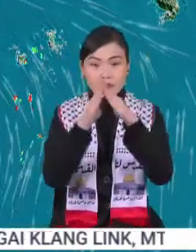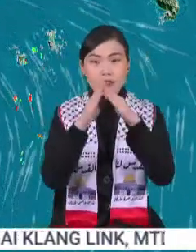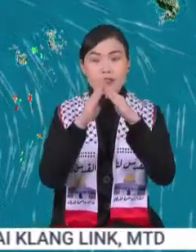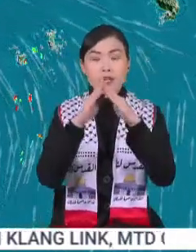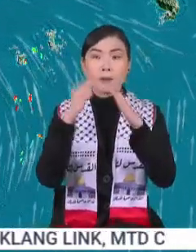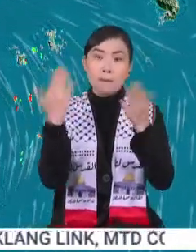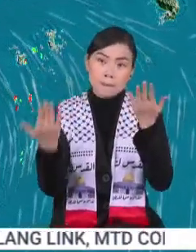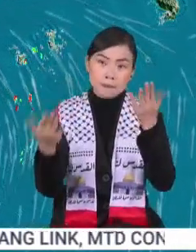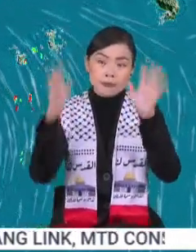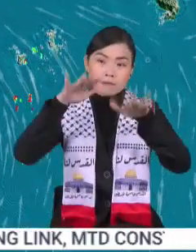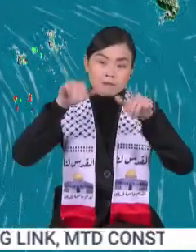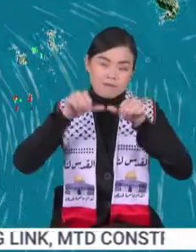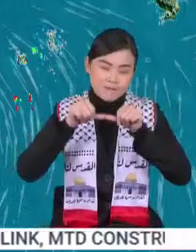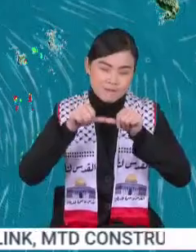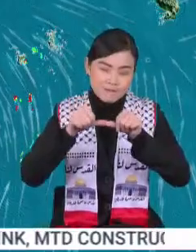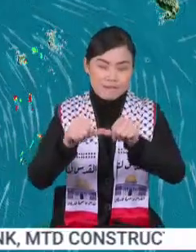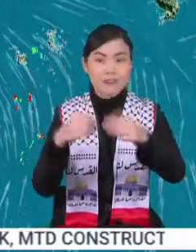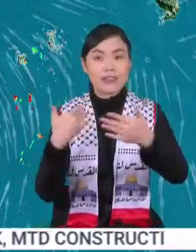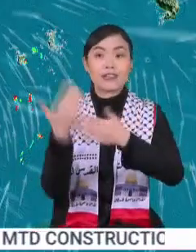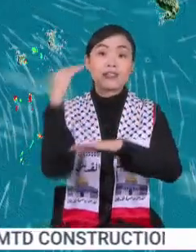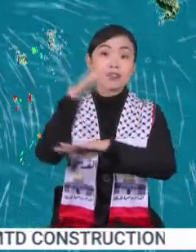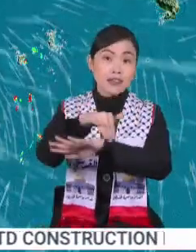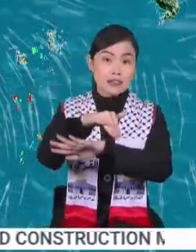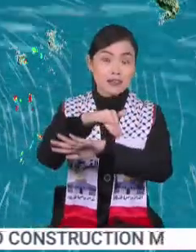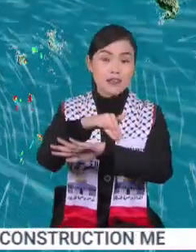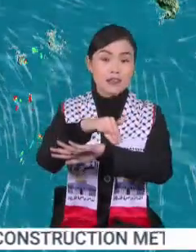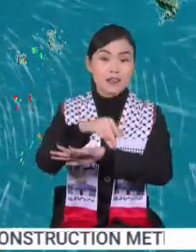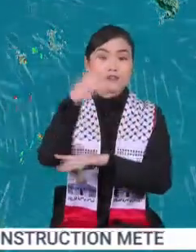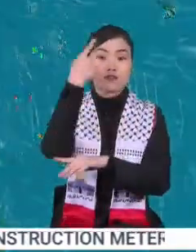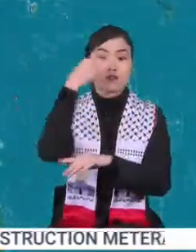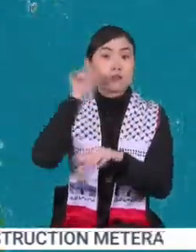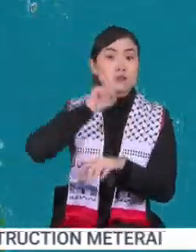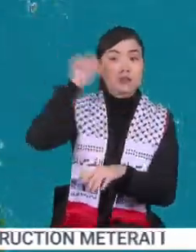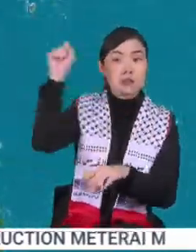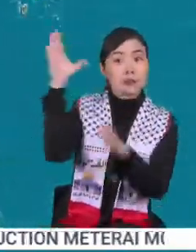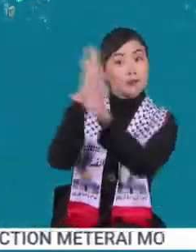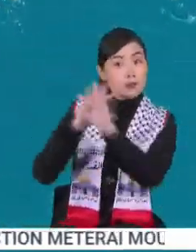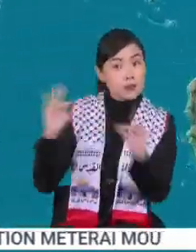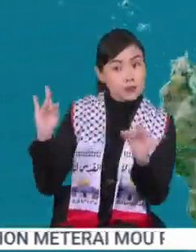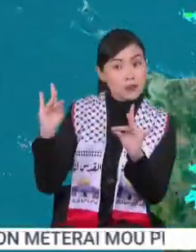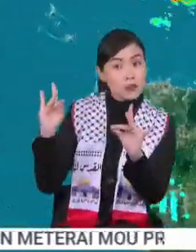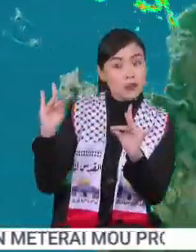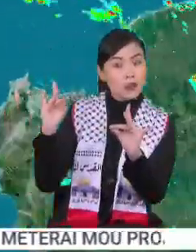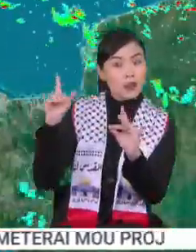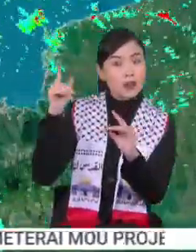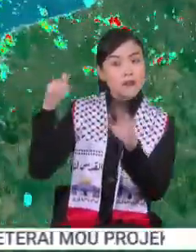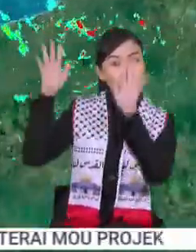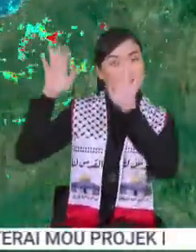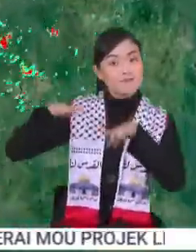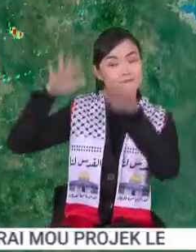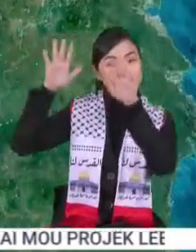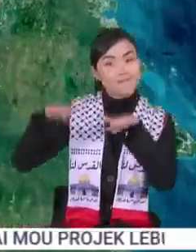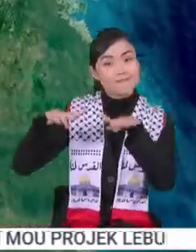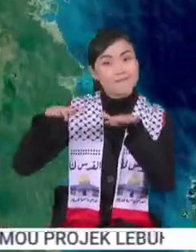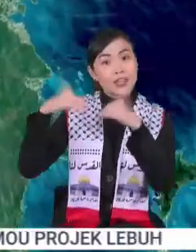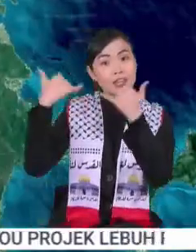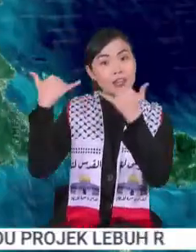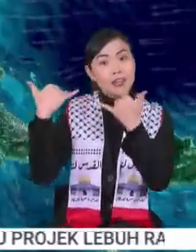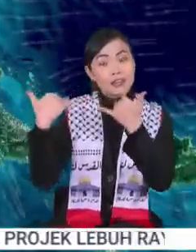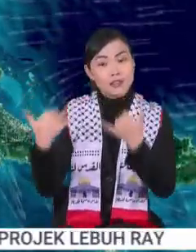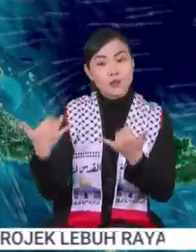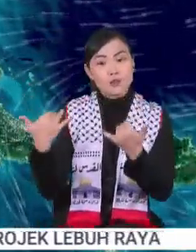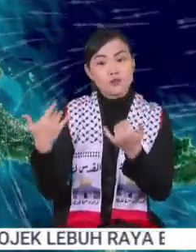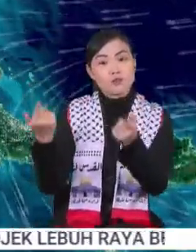boleh berlarutan sehingga ke tengah malam nanti manakala bagi negeri Sabah dan Sarawak pula hujan dari betir kini sedang